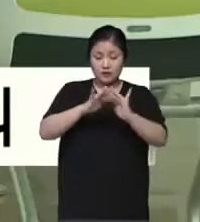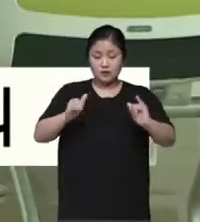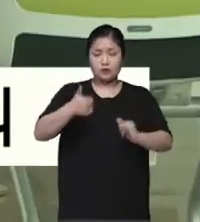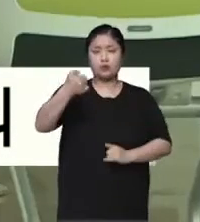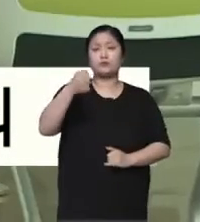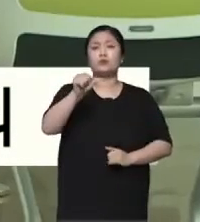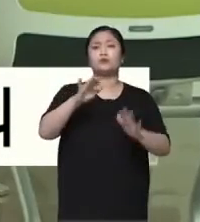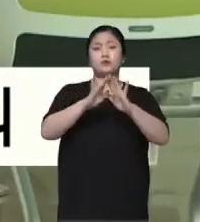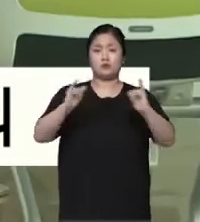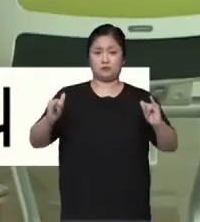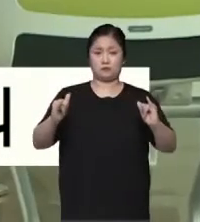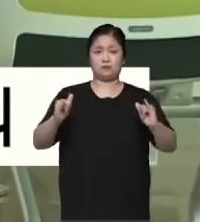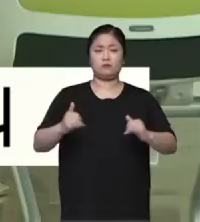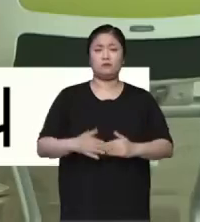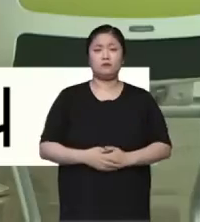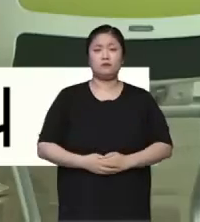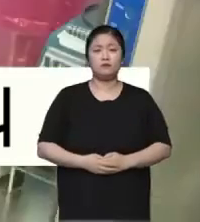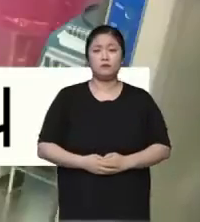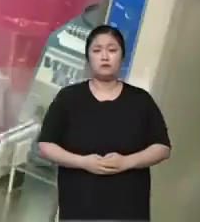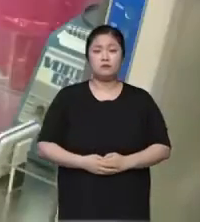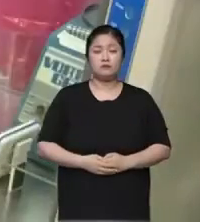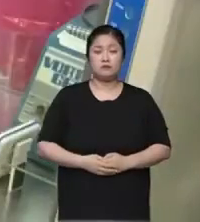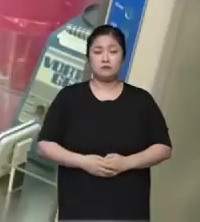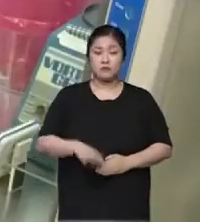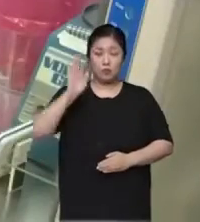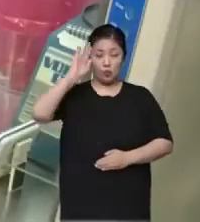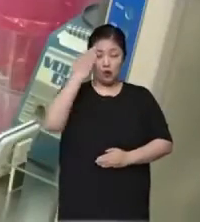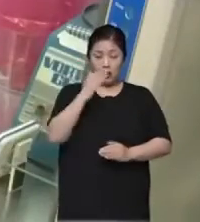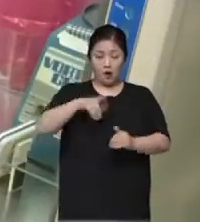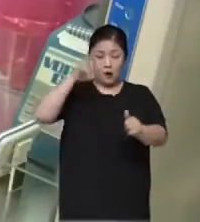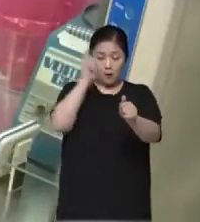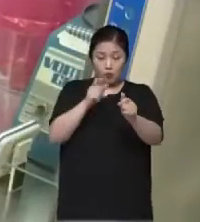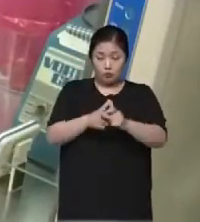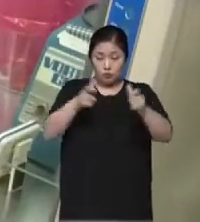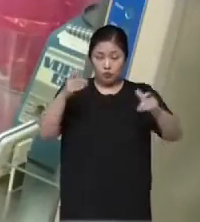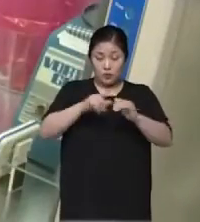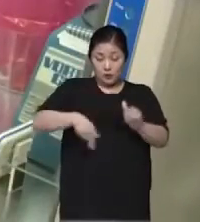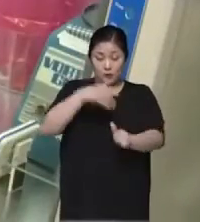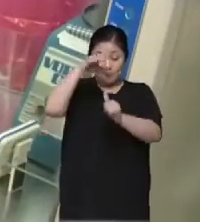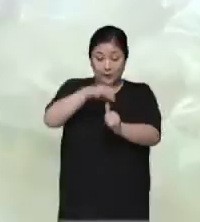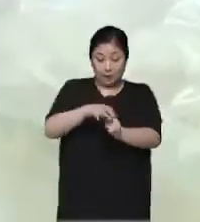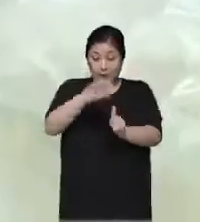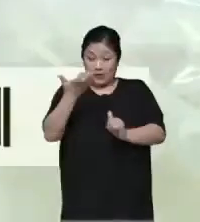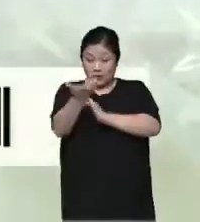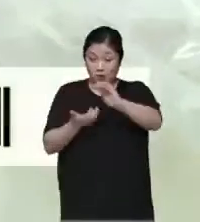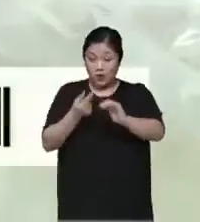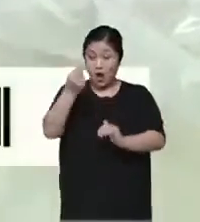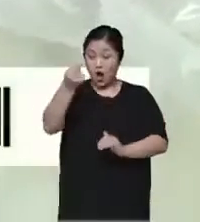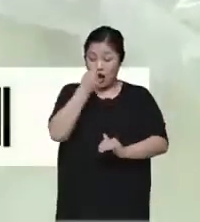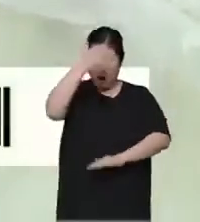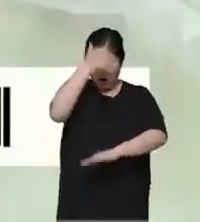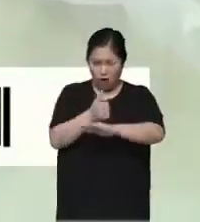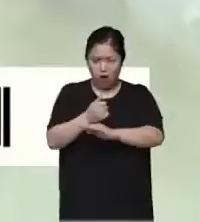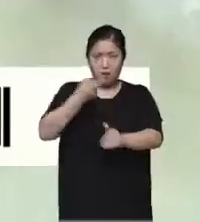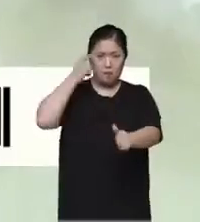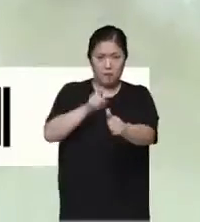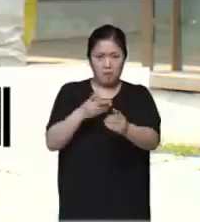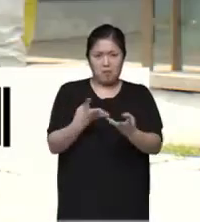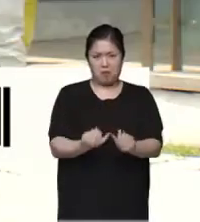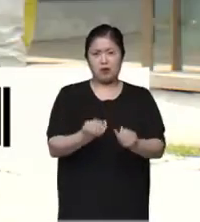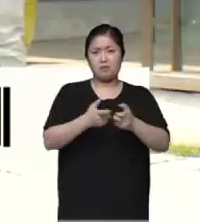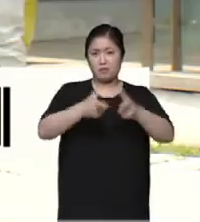인원이 55명에 달하기 때문입니다. 최근 확진자 추세 가운데 자가격리 해제 전 검사에서 뒤늦게 나오는 사례도